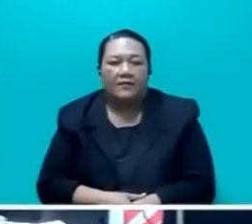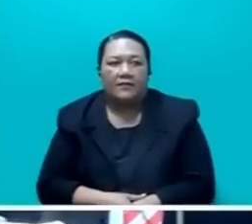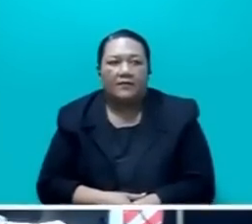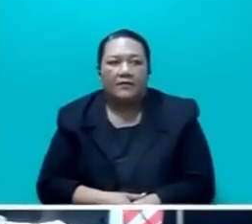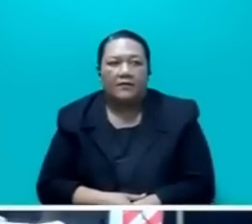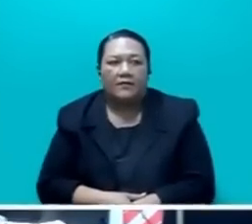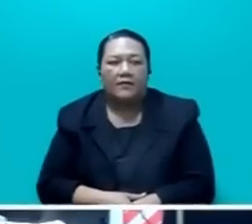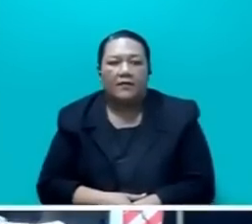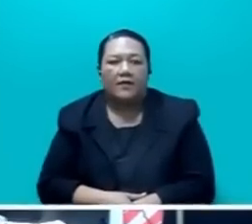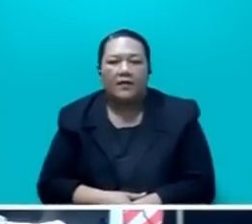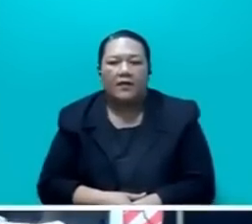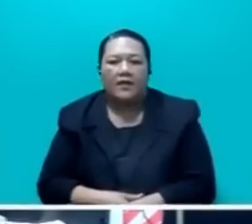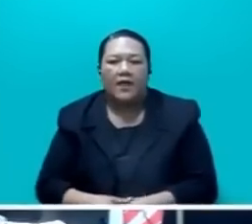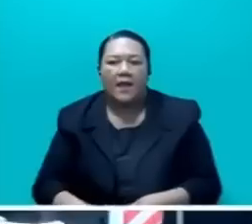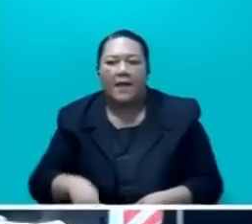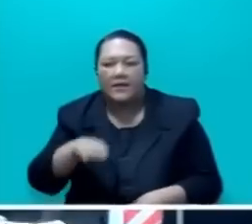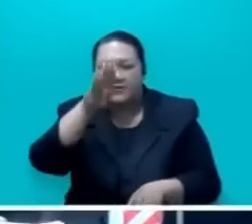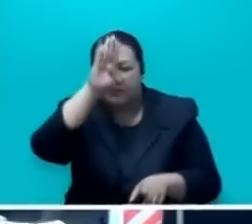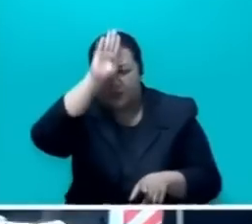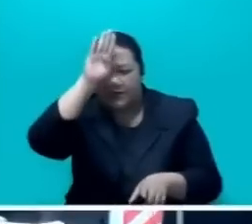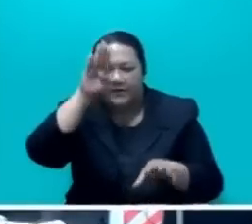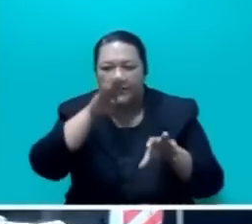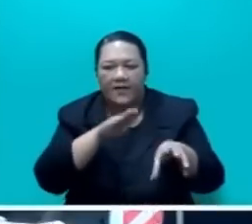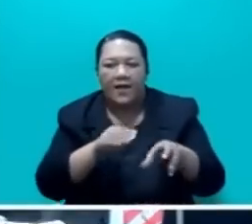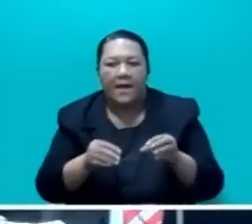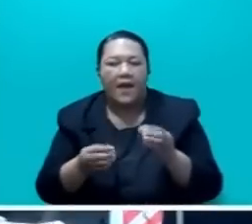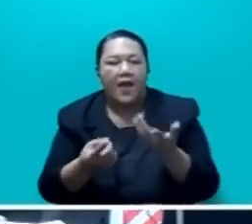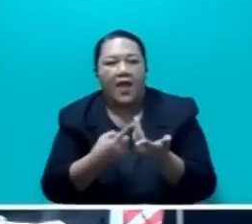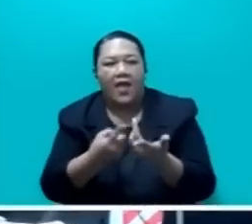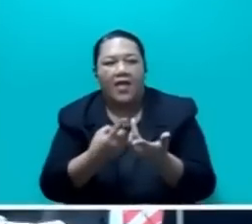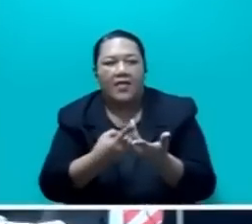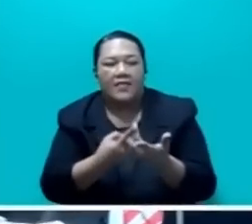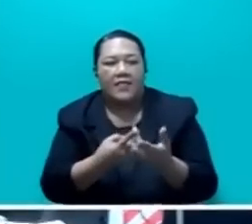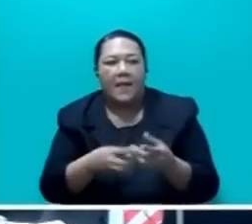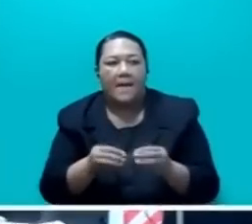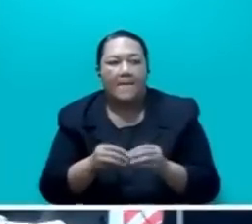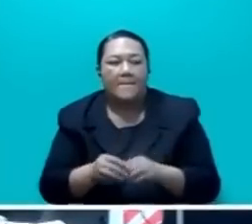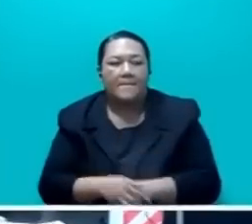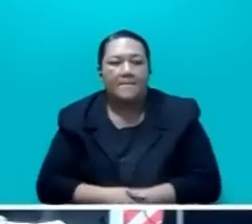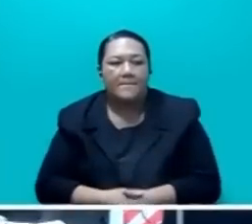Turang na turimbaw, ina no baturang ang batiki.